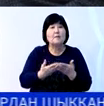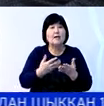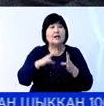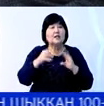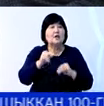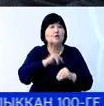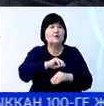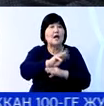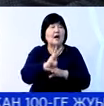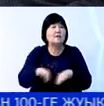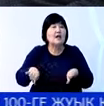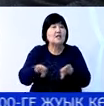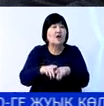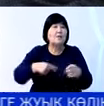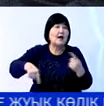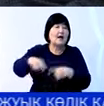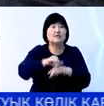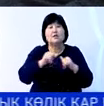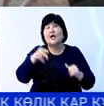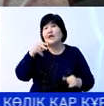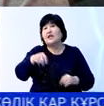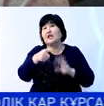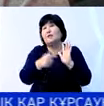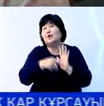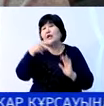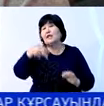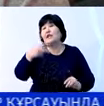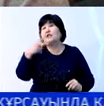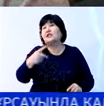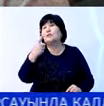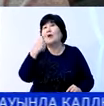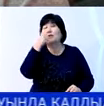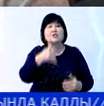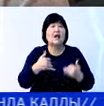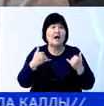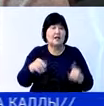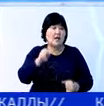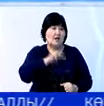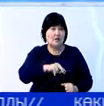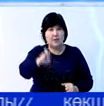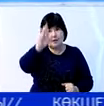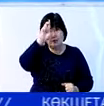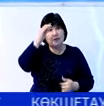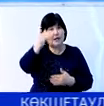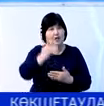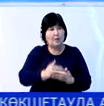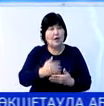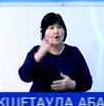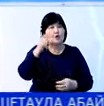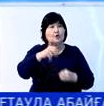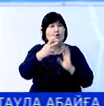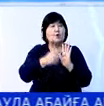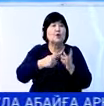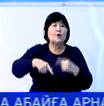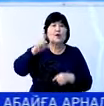нәтижелі жұмыспен қамту және жаппай кәсіпкерлікті дамытудың 2017-2021 жылдарға арналған еңбек мемлекеттік бағдарламасы аясында 118